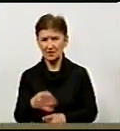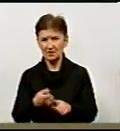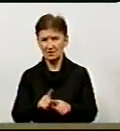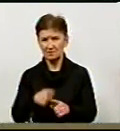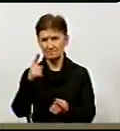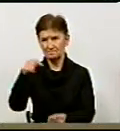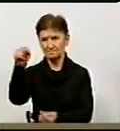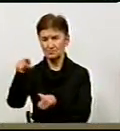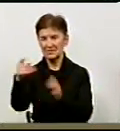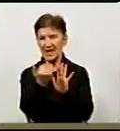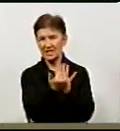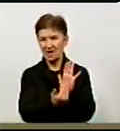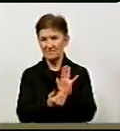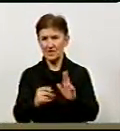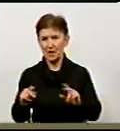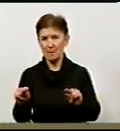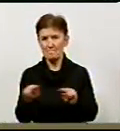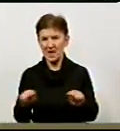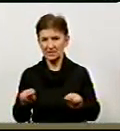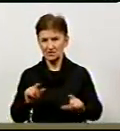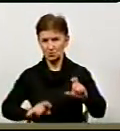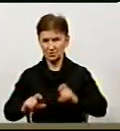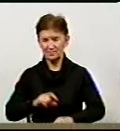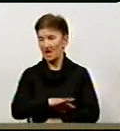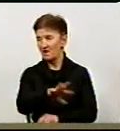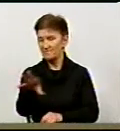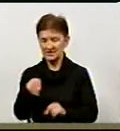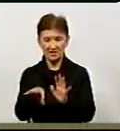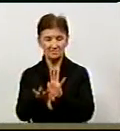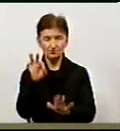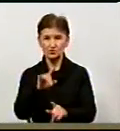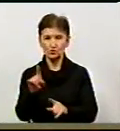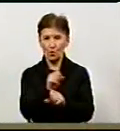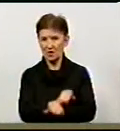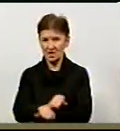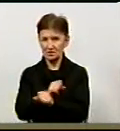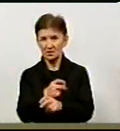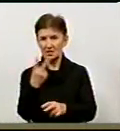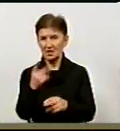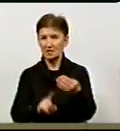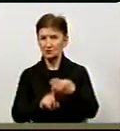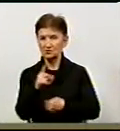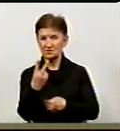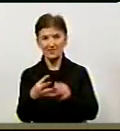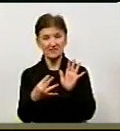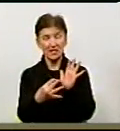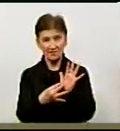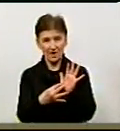педагогічного університету, всі інші заклади визначилися, що канікули розпочинаються 29